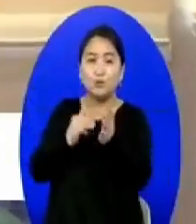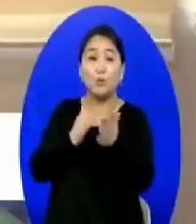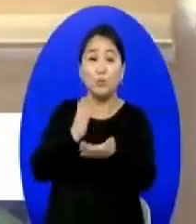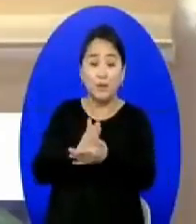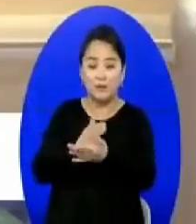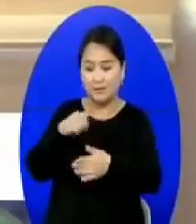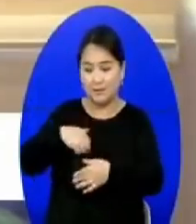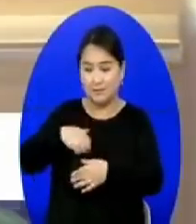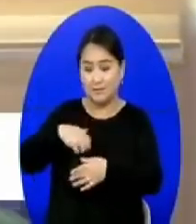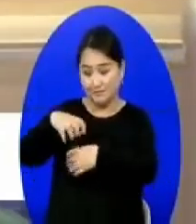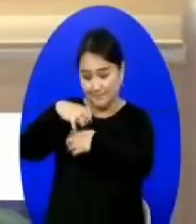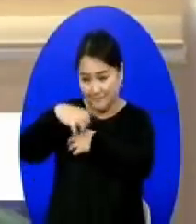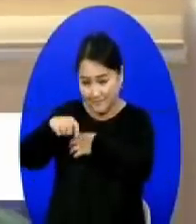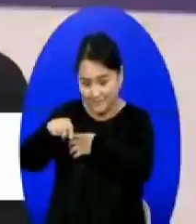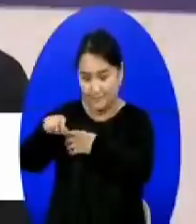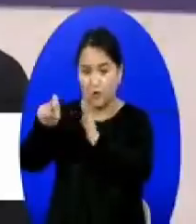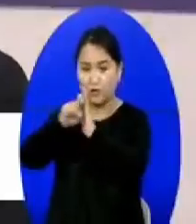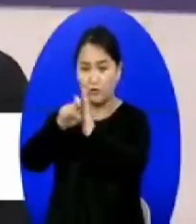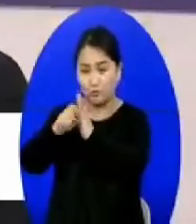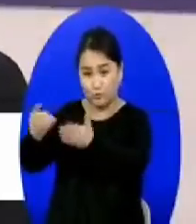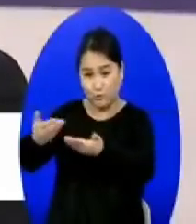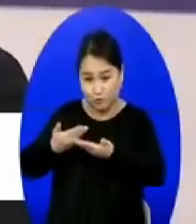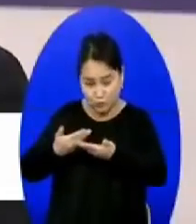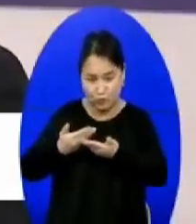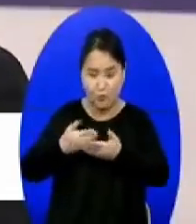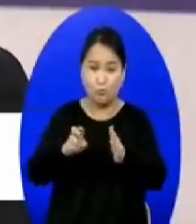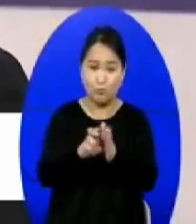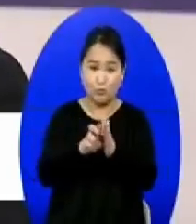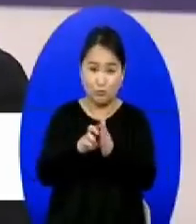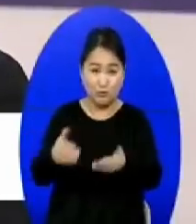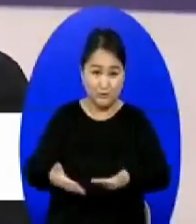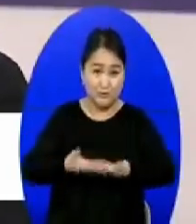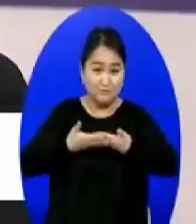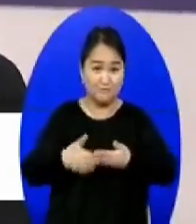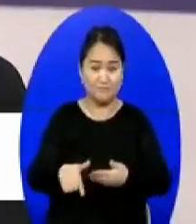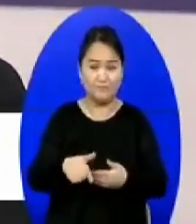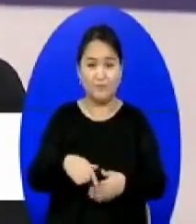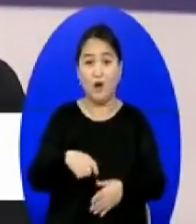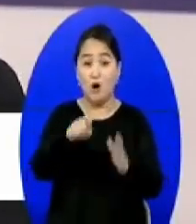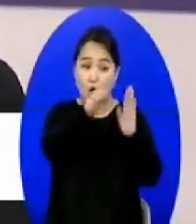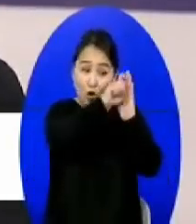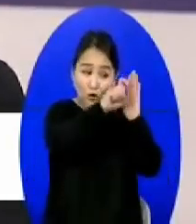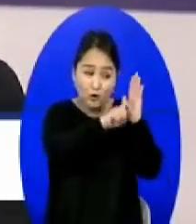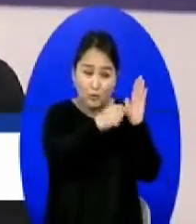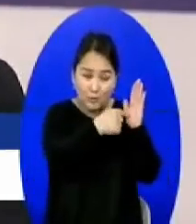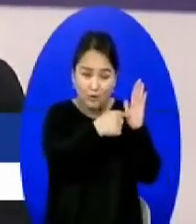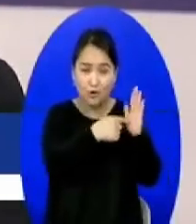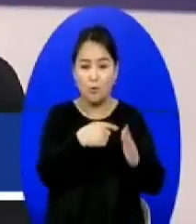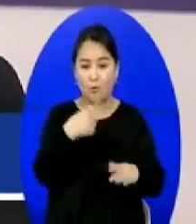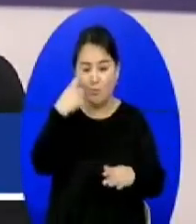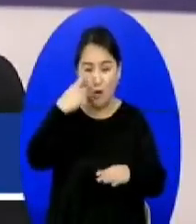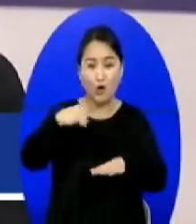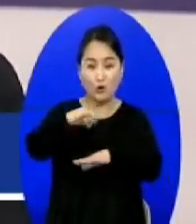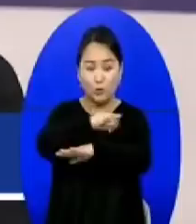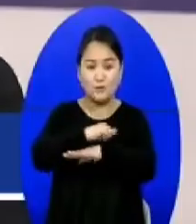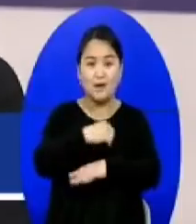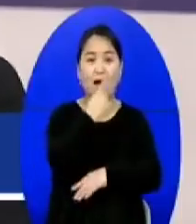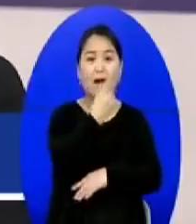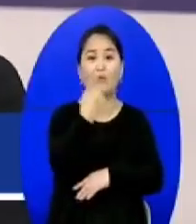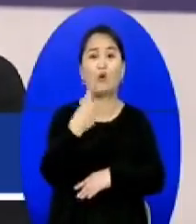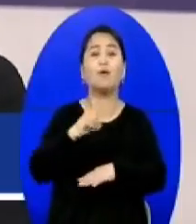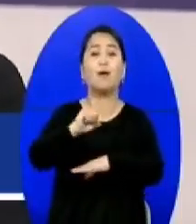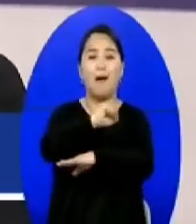шийдвэрлэх боломжийг хөтөлбөр олгож байна. Хөтөлбөр маань бол Монгол улсын 12 аймагт бол үйл ажиллагаа явуулах байгаа. Тэгэхээр эхний 2 жилдээ